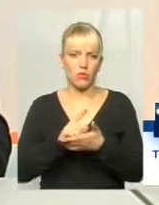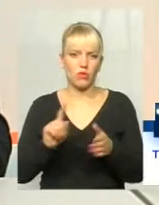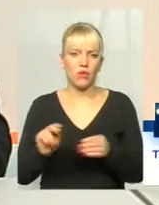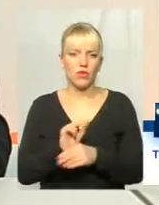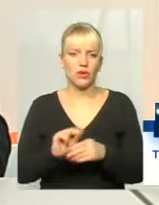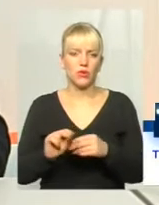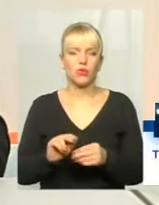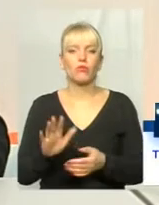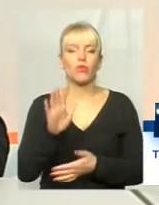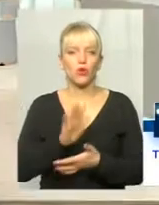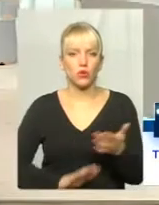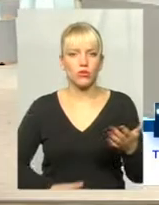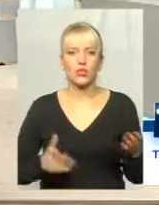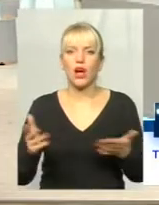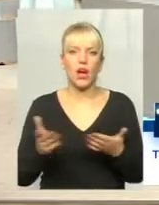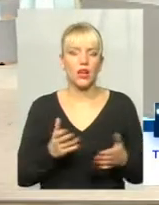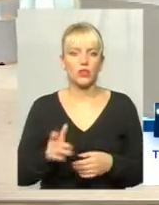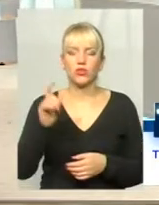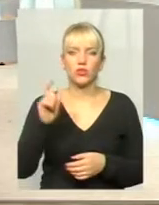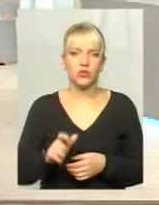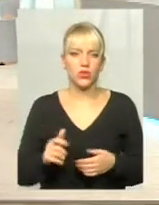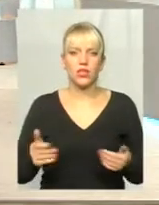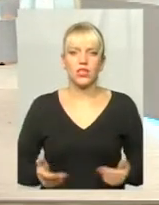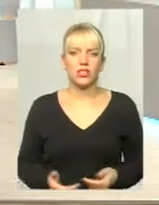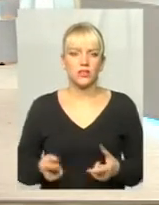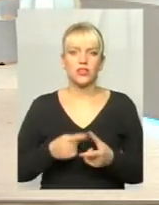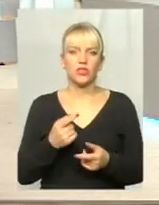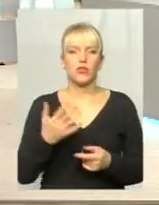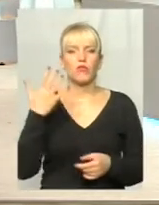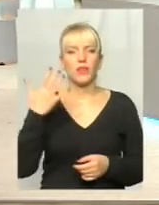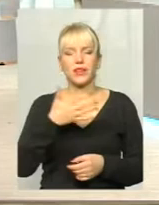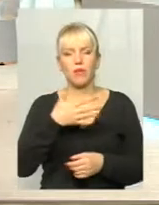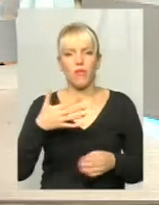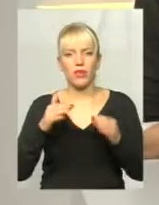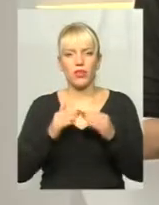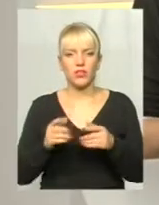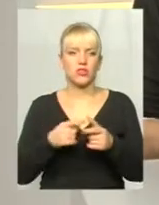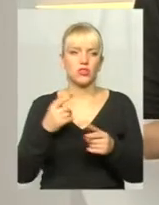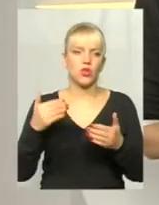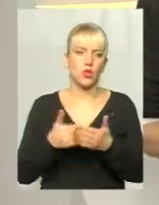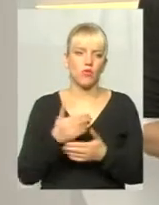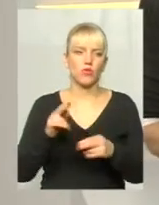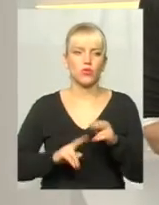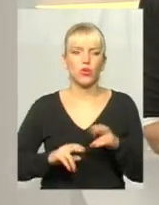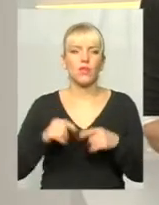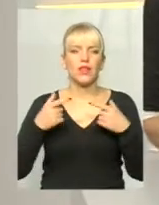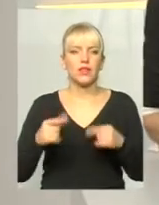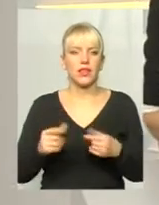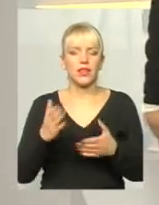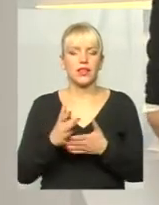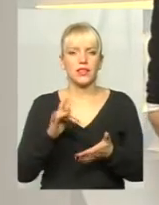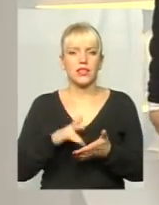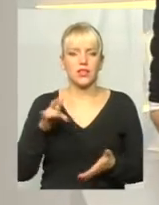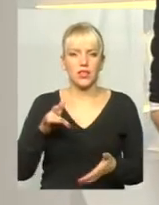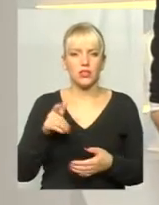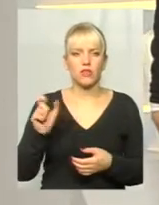власне, в продовження, а якщо людина живе чи то в п'ятиповерхівці, чи то в новобудові, де є